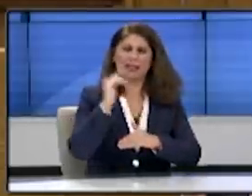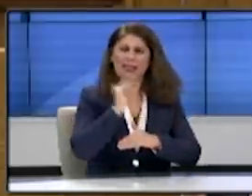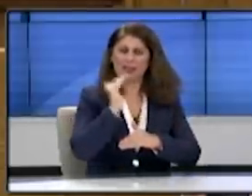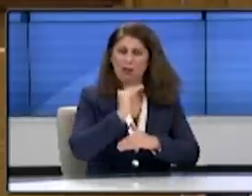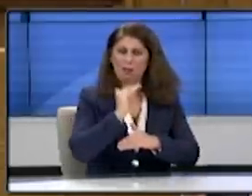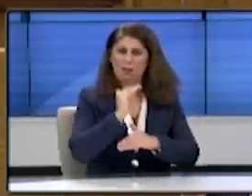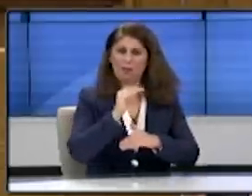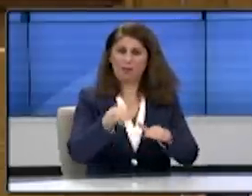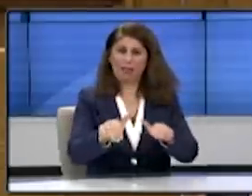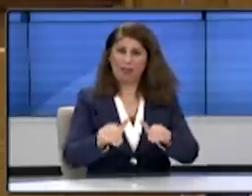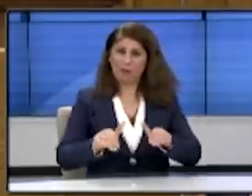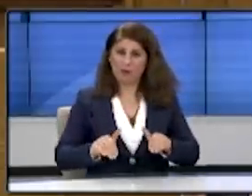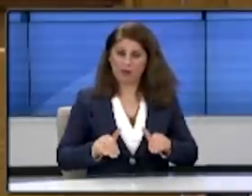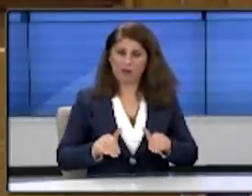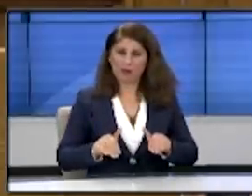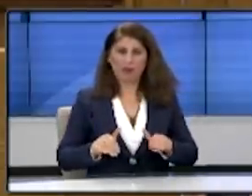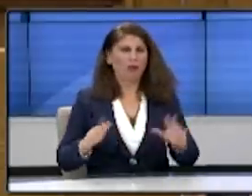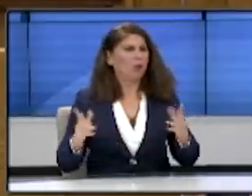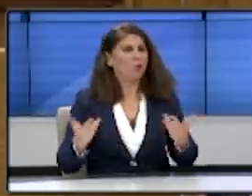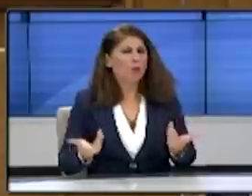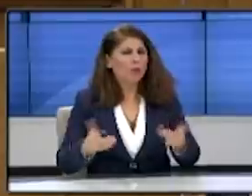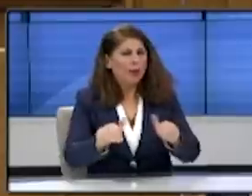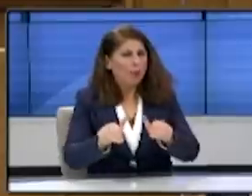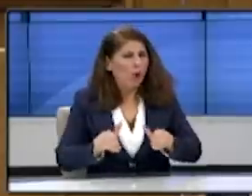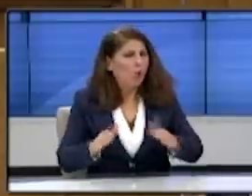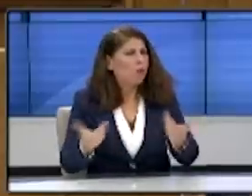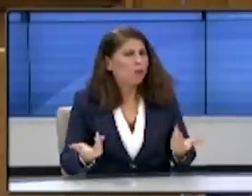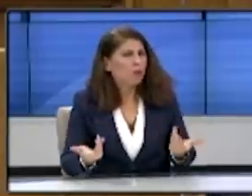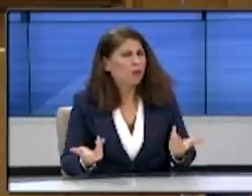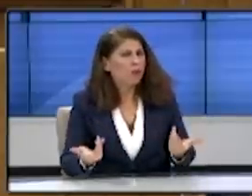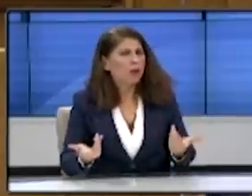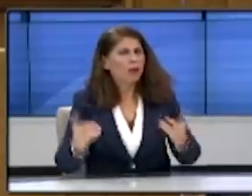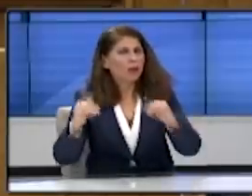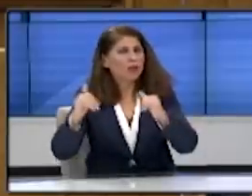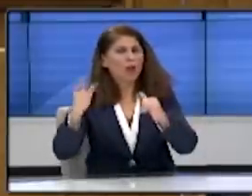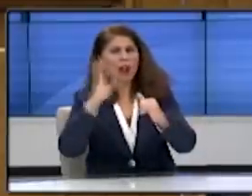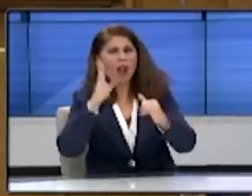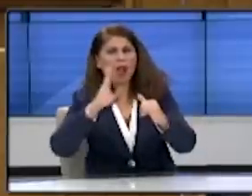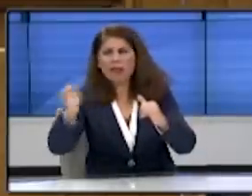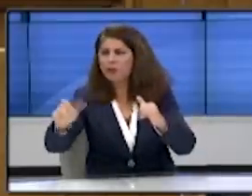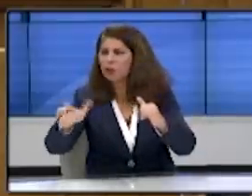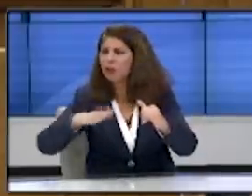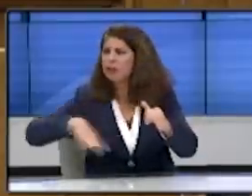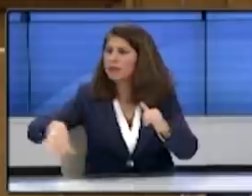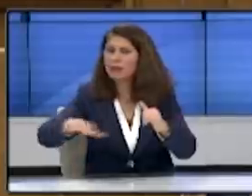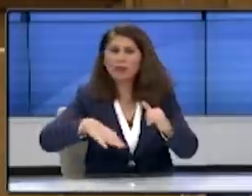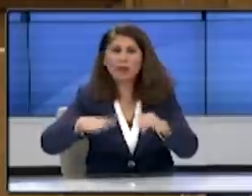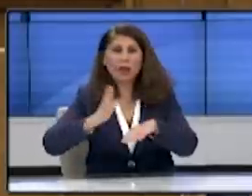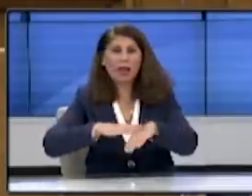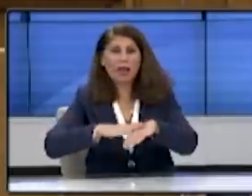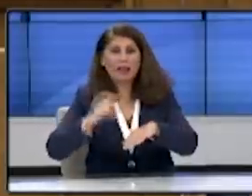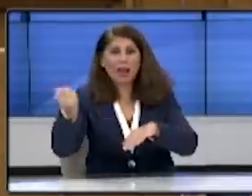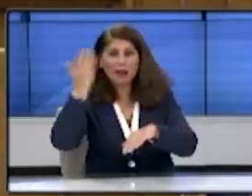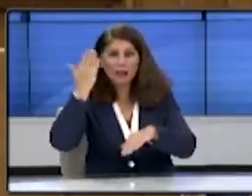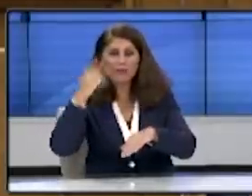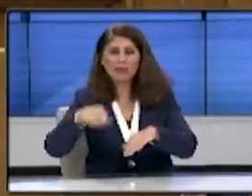σύντομα μάλιστα θα υποχωρήσει. Πού την είδατε την υποχώρηση? Κάντε μια βόλτα στις λαϊκές γειτονιές. Οι αιτίες της